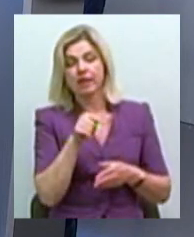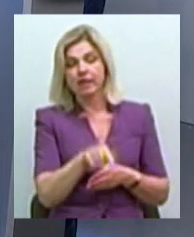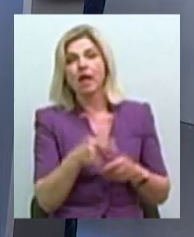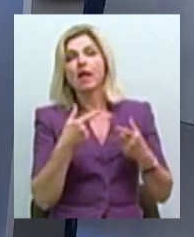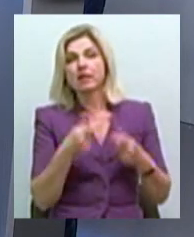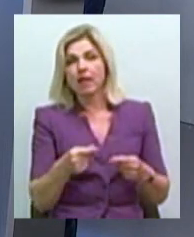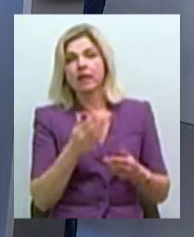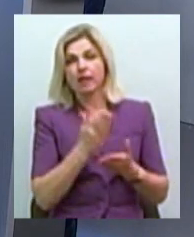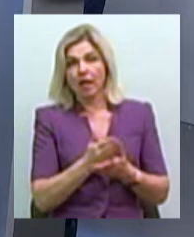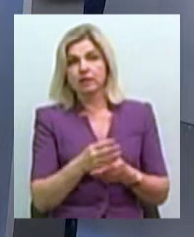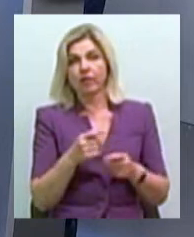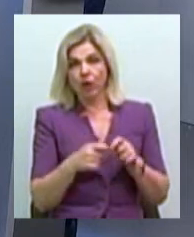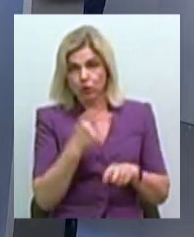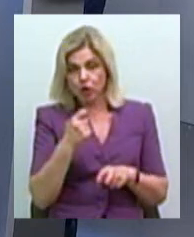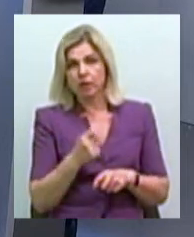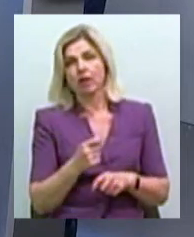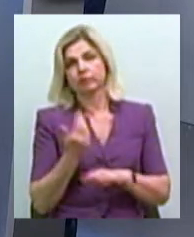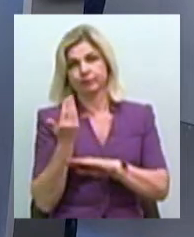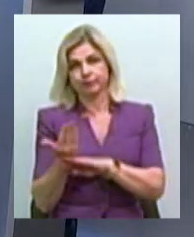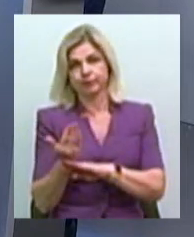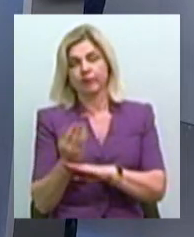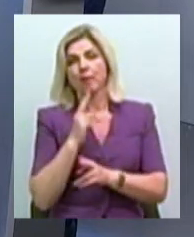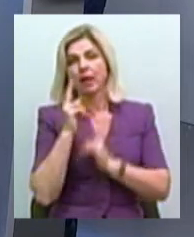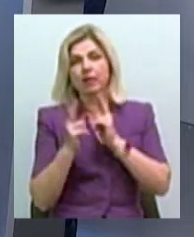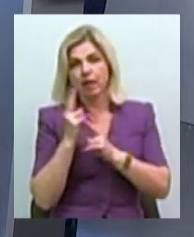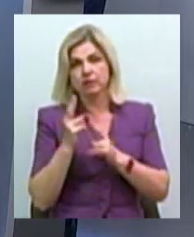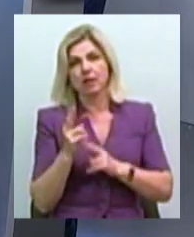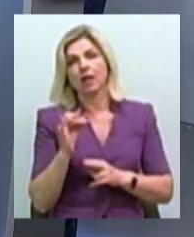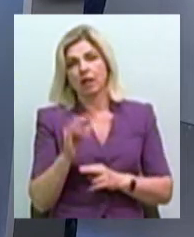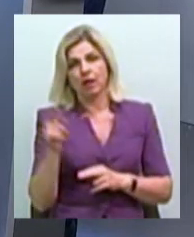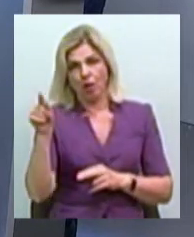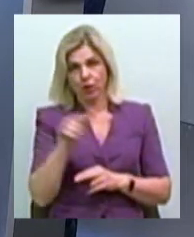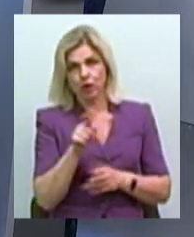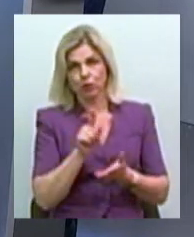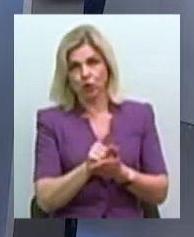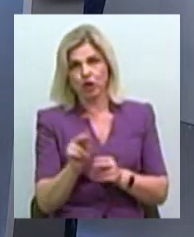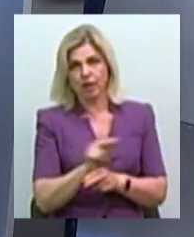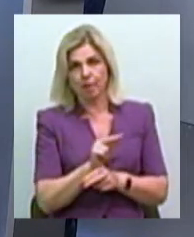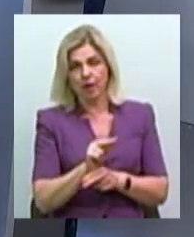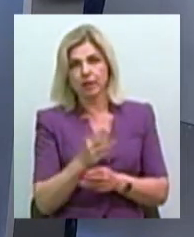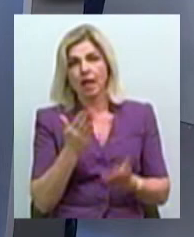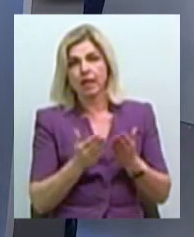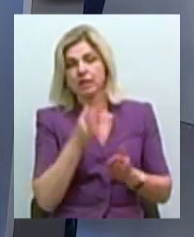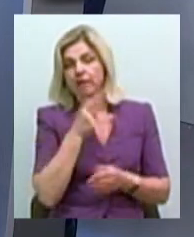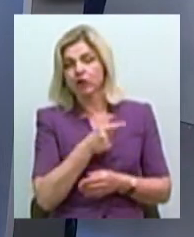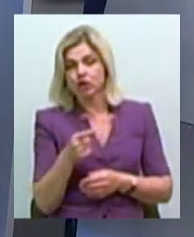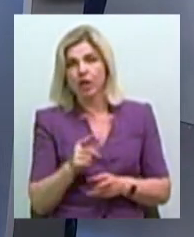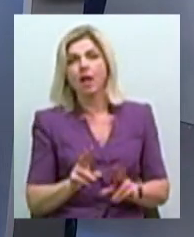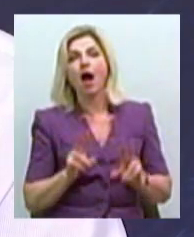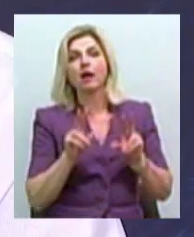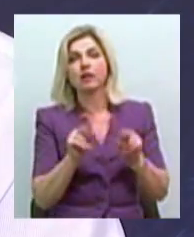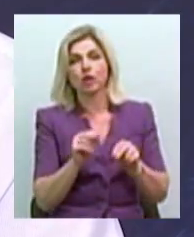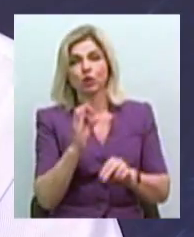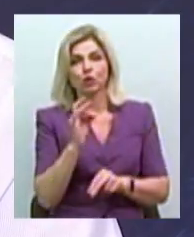претензии подрядчику по поводу восстановления дорог, которые они ремонтировали, если это происходит в течение гарантийного срока. Ну,